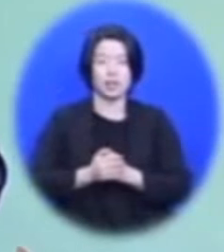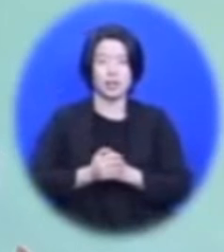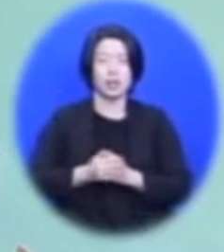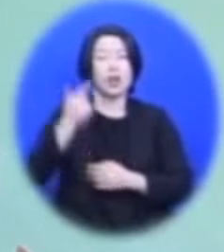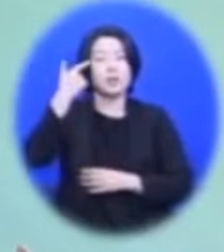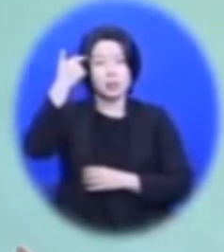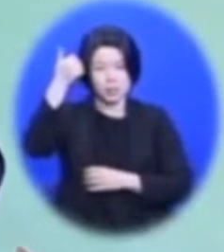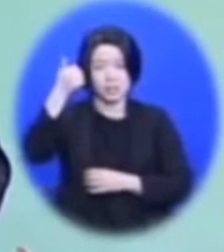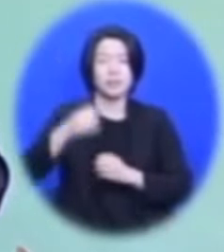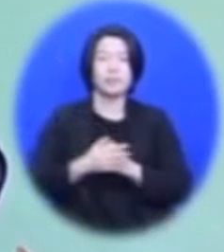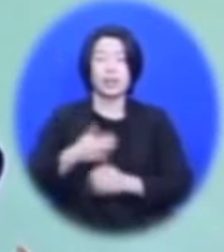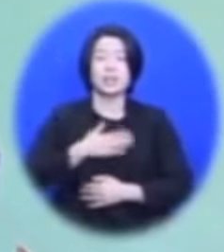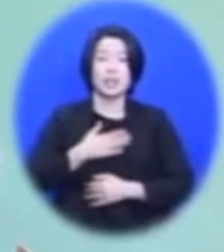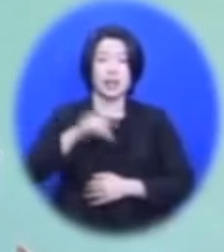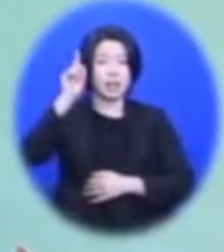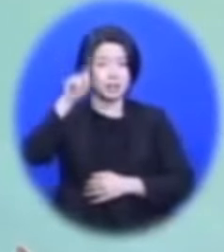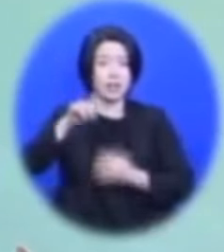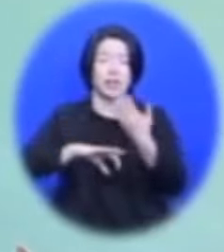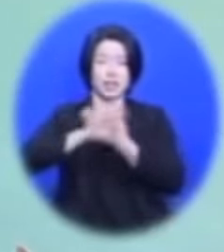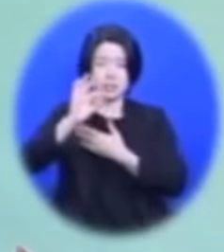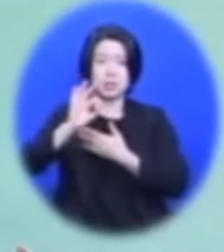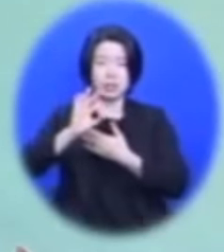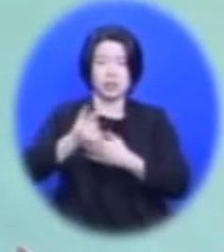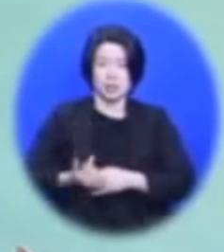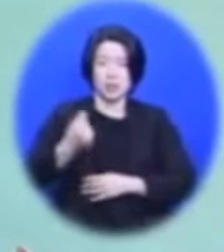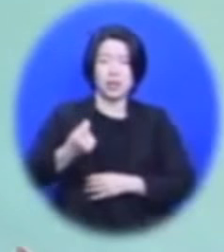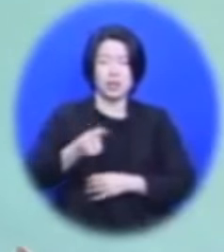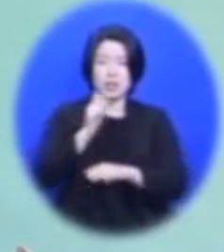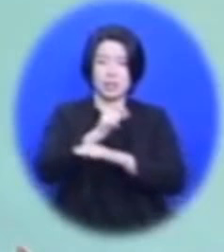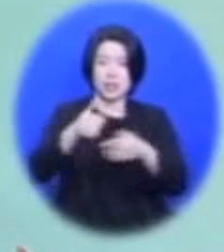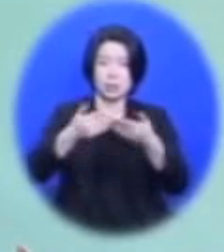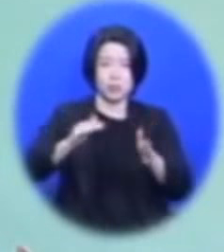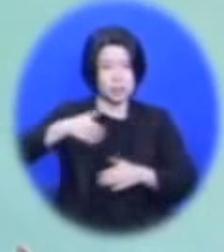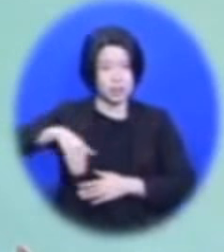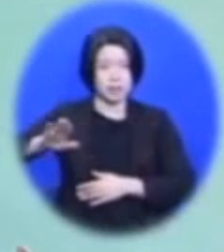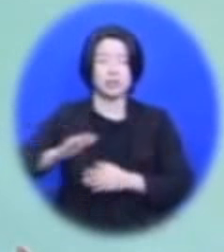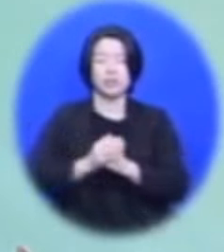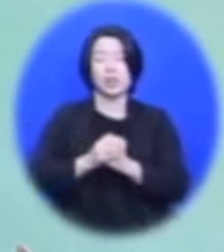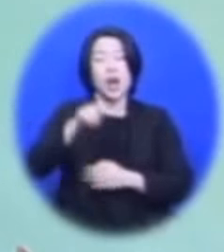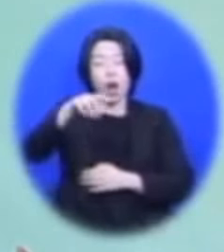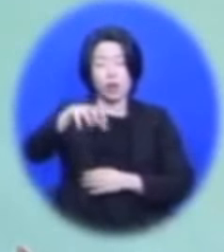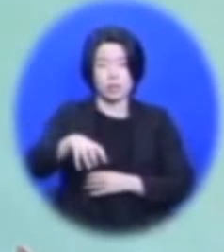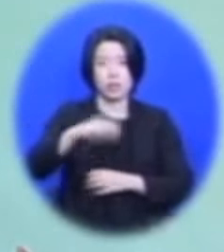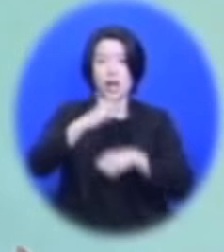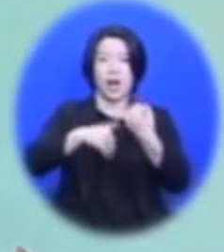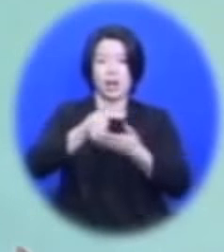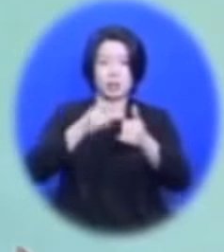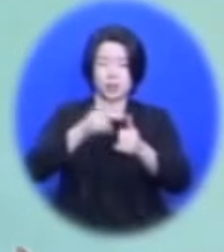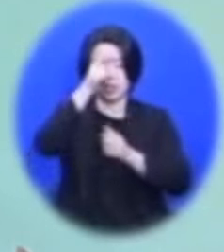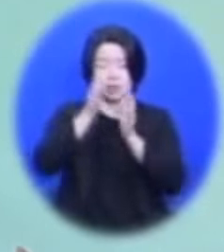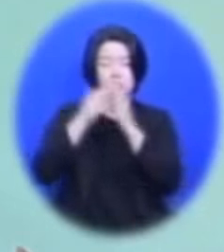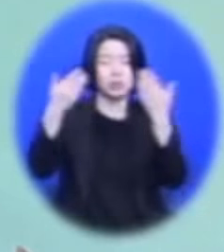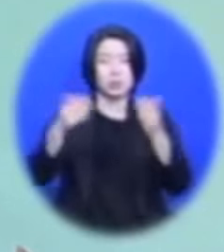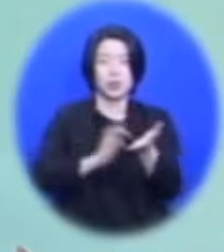목사님, 제가 내일 아침에는 일찍 제가 사무실에 나가서 그리고 거기서 하나님께 기도하며